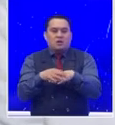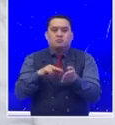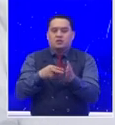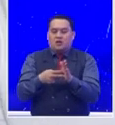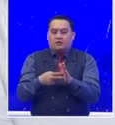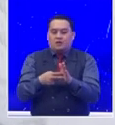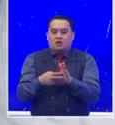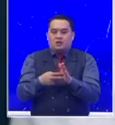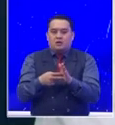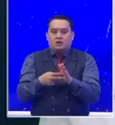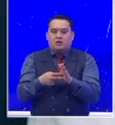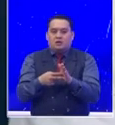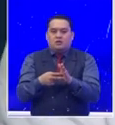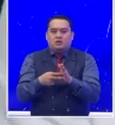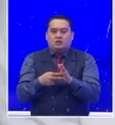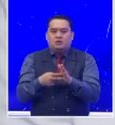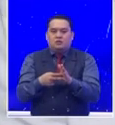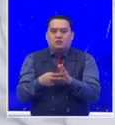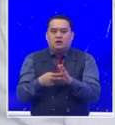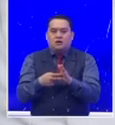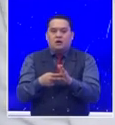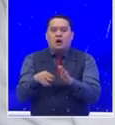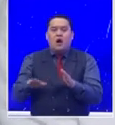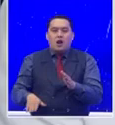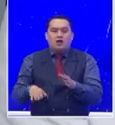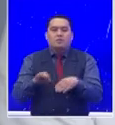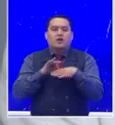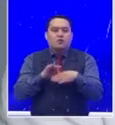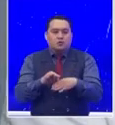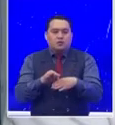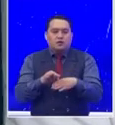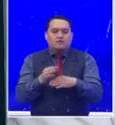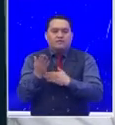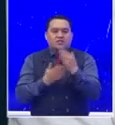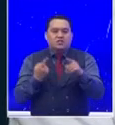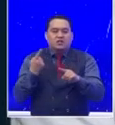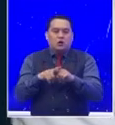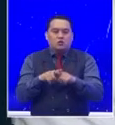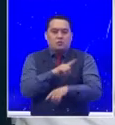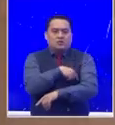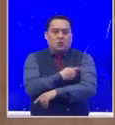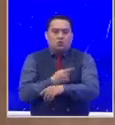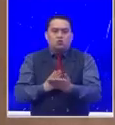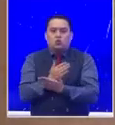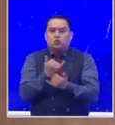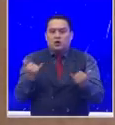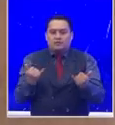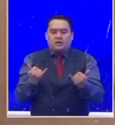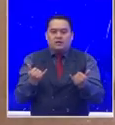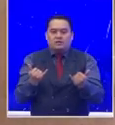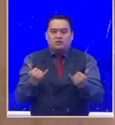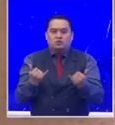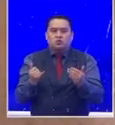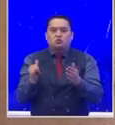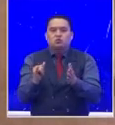Это при артрозах тазобедренных и коленных суставов мы проводим высокотехнологические медицинские услуги. Это эндопротезирование суставов,